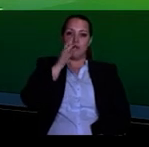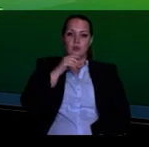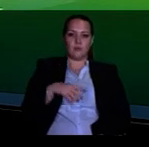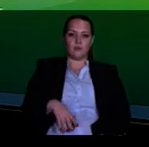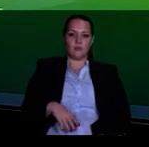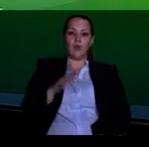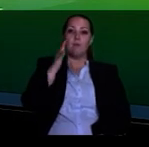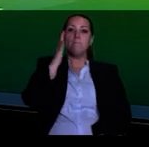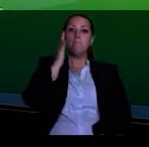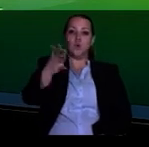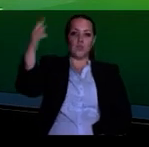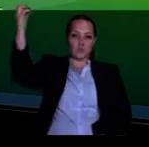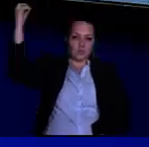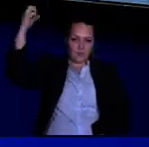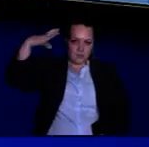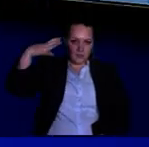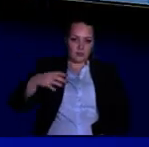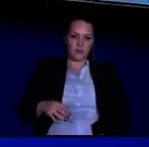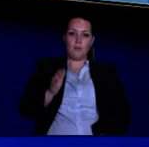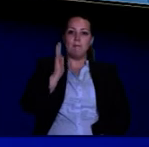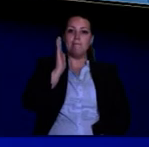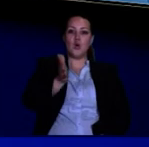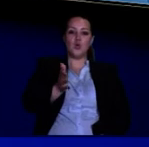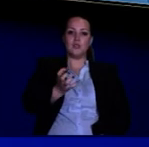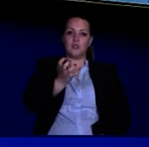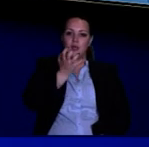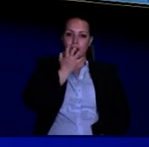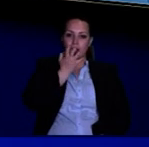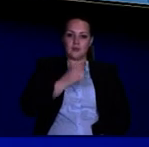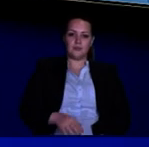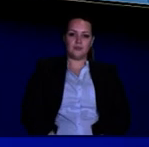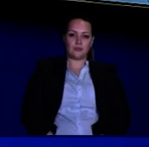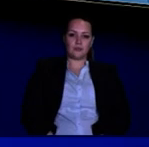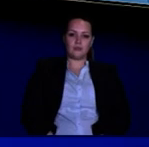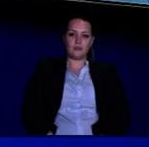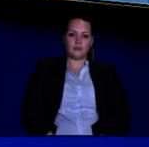Будет светить, будет греть.